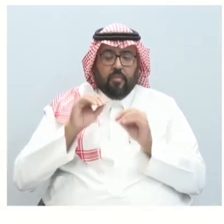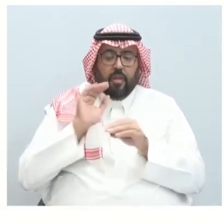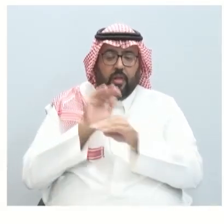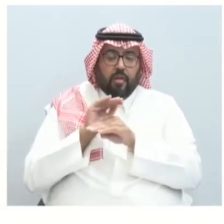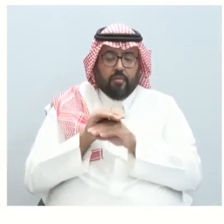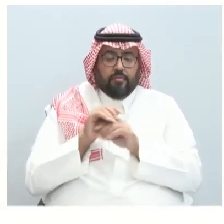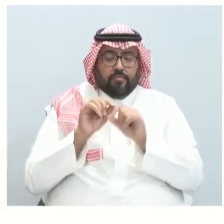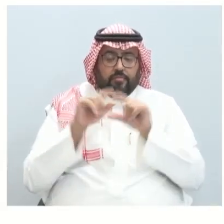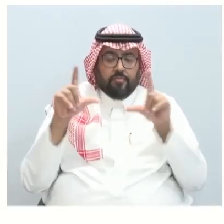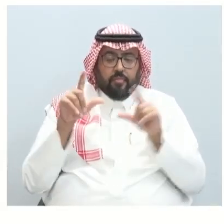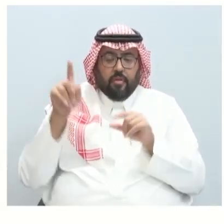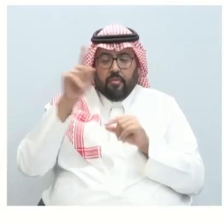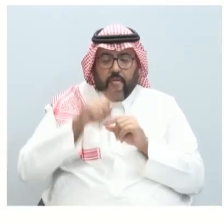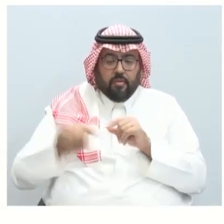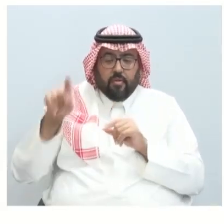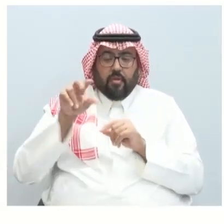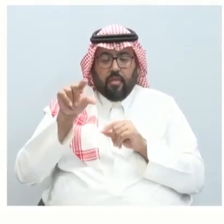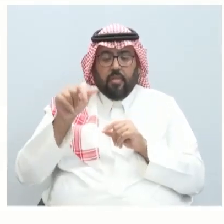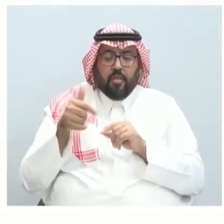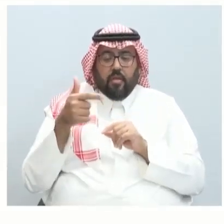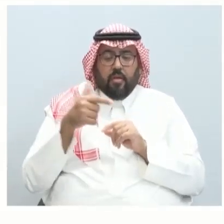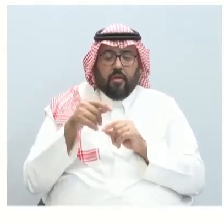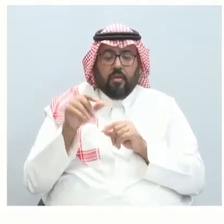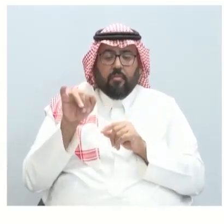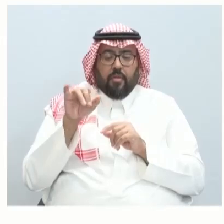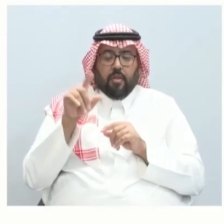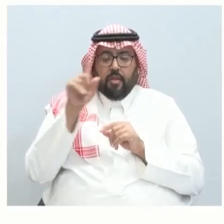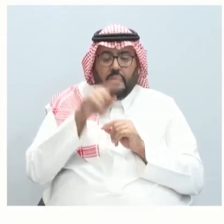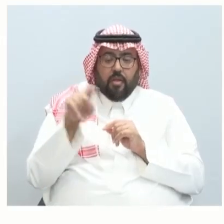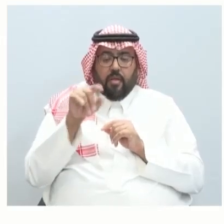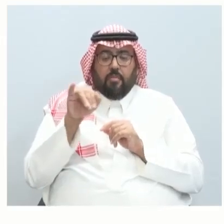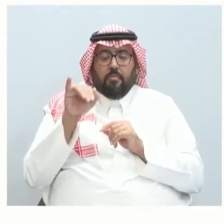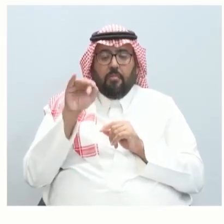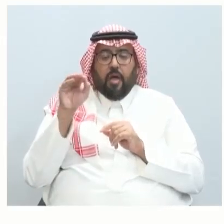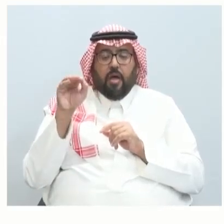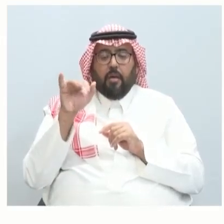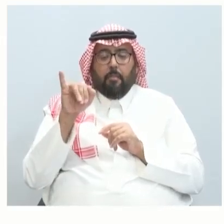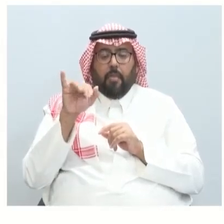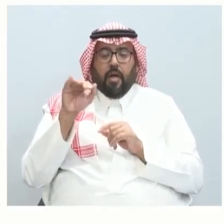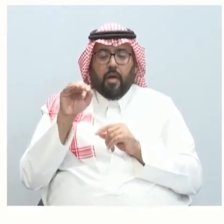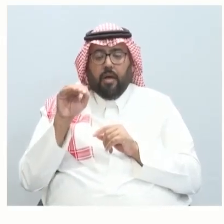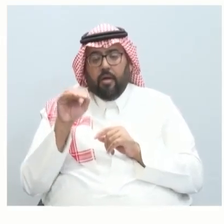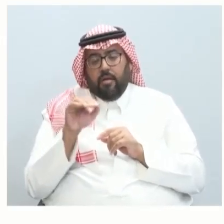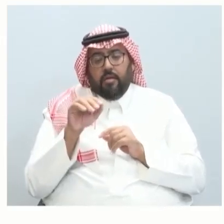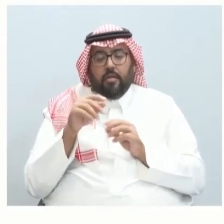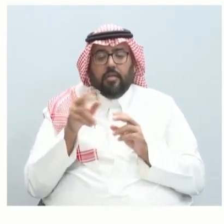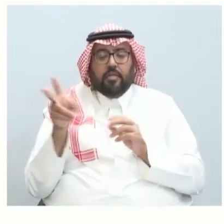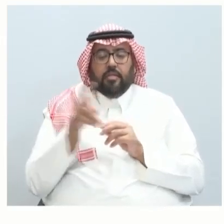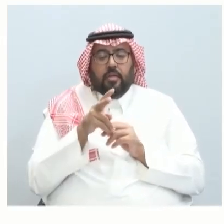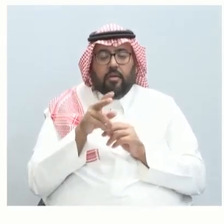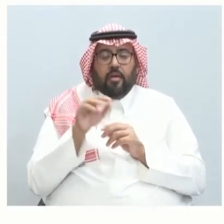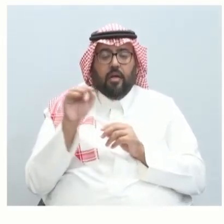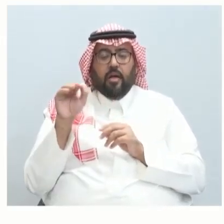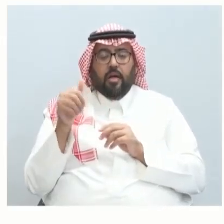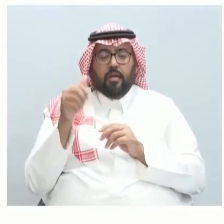عنه او يوضح محيط الدائره فنقول محيط الدائره والذي نرمز له بميم حاء يساوي